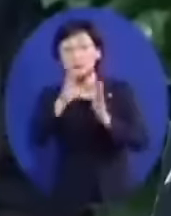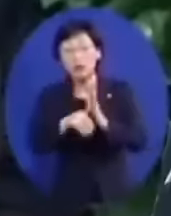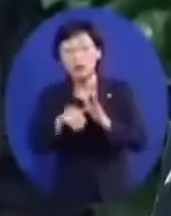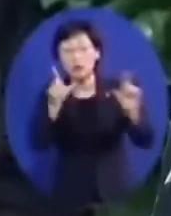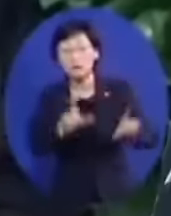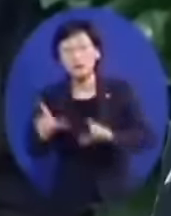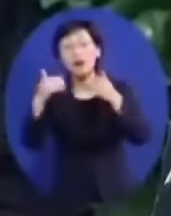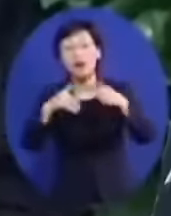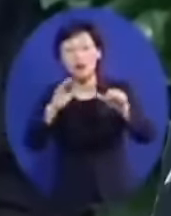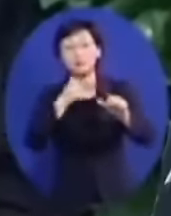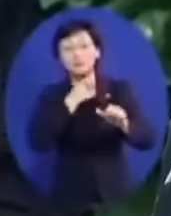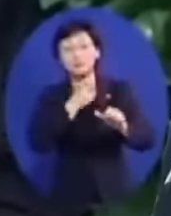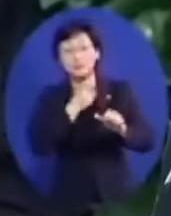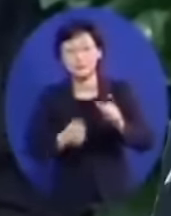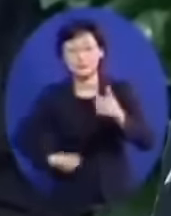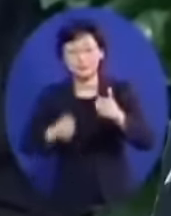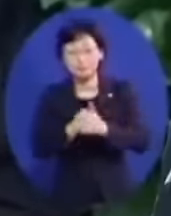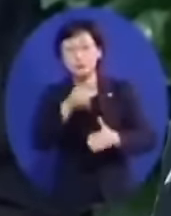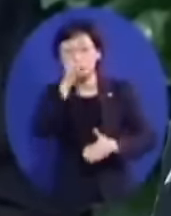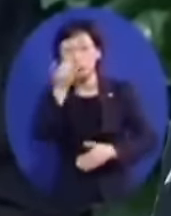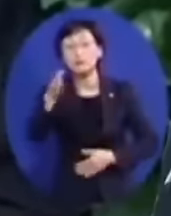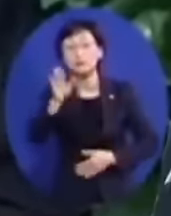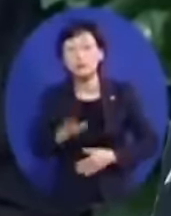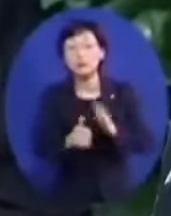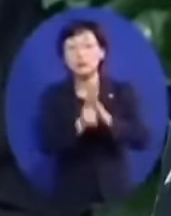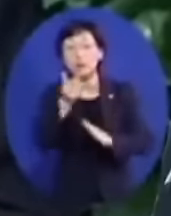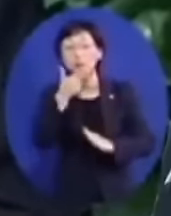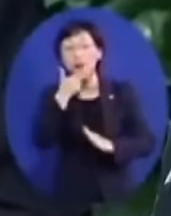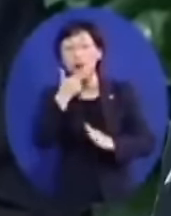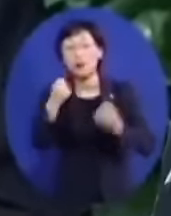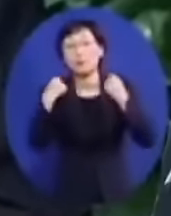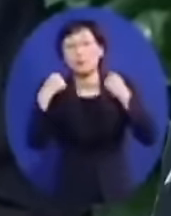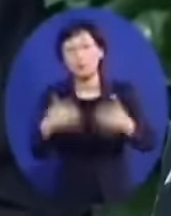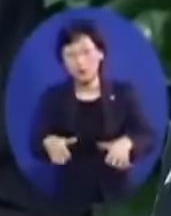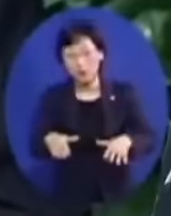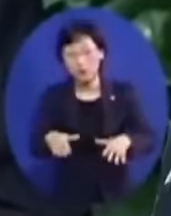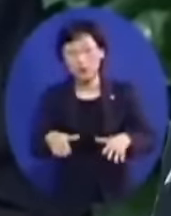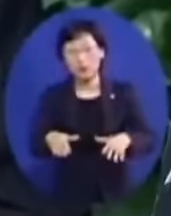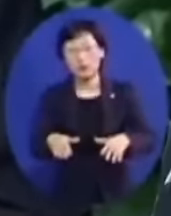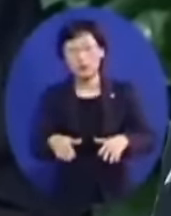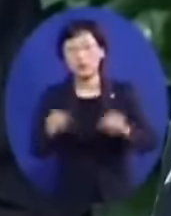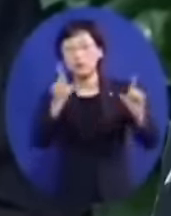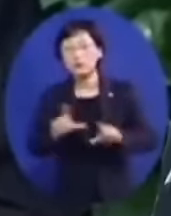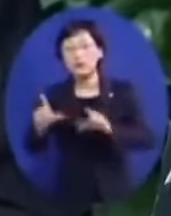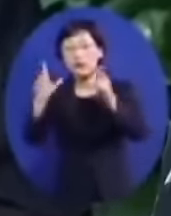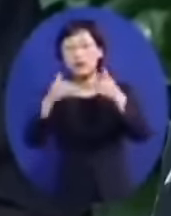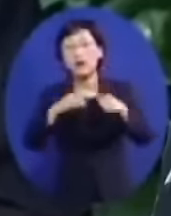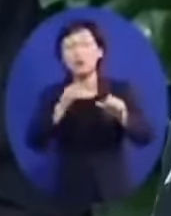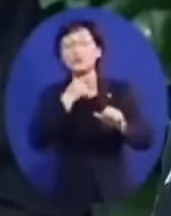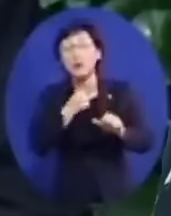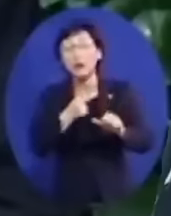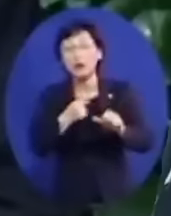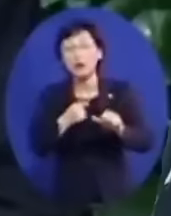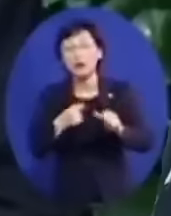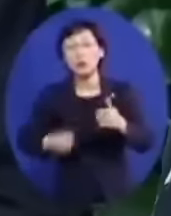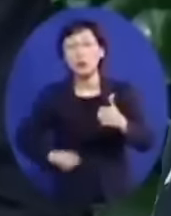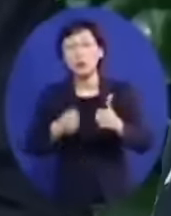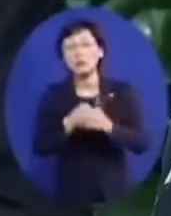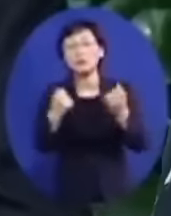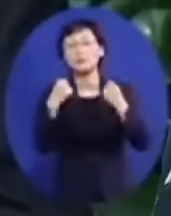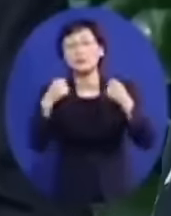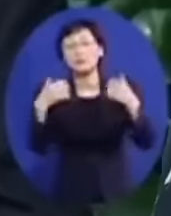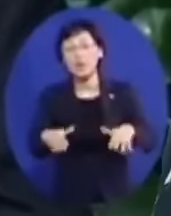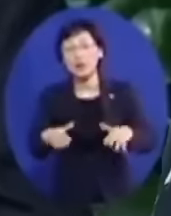용기와 힘이 있는데 희망이 없으면 기운이 다 빠져버리고 살아갈 수 있는 용기와 힘이 상실되고